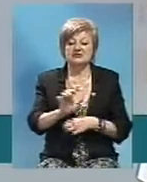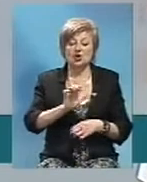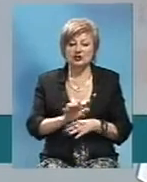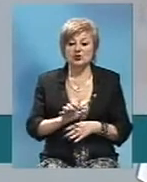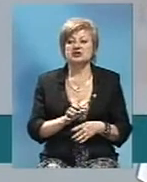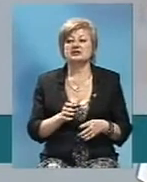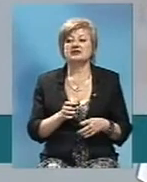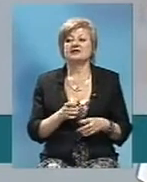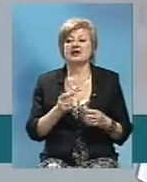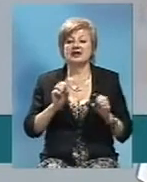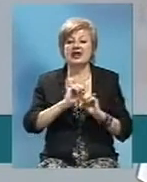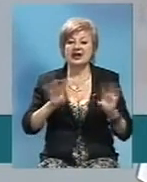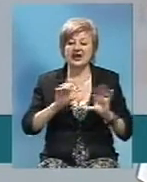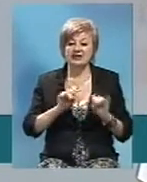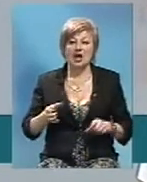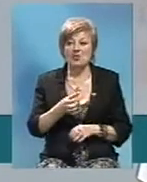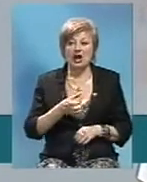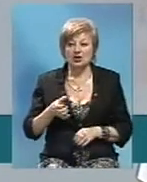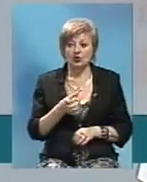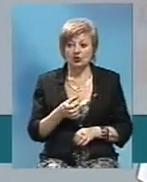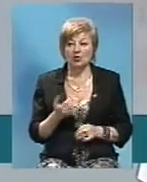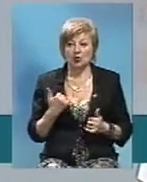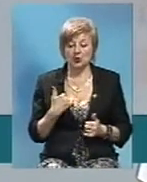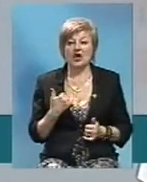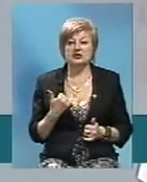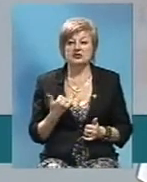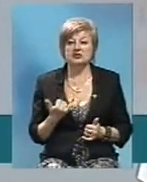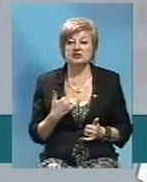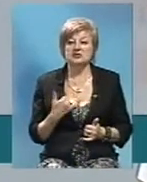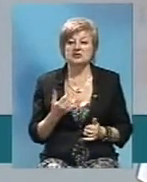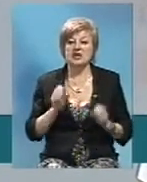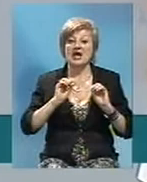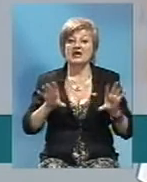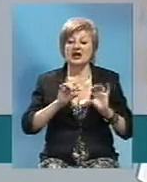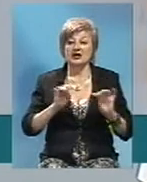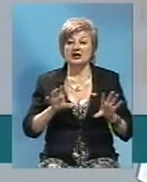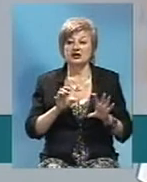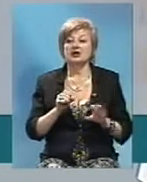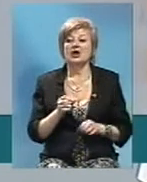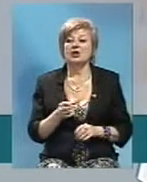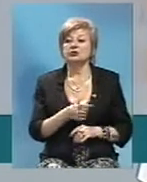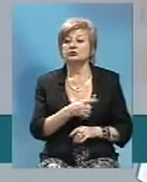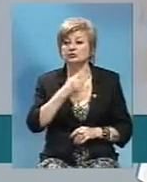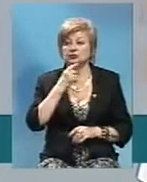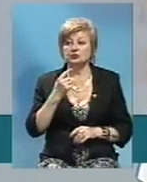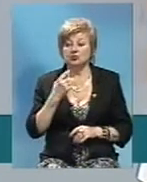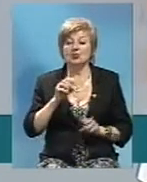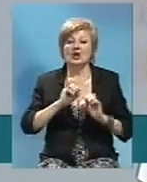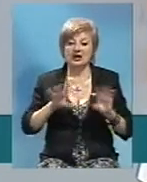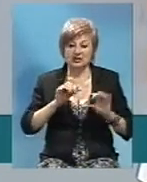продажи и рекламирования алкоголя, да, то есть то, что сейчас у нас как бы рекламная, да, компания, какое количество прибыли имеют на